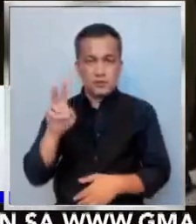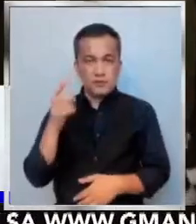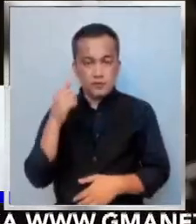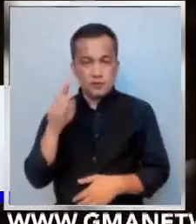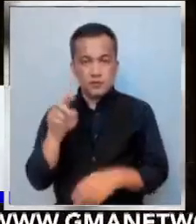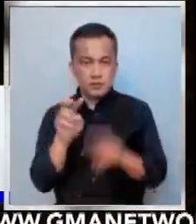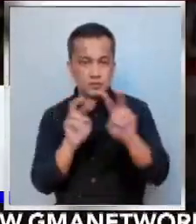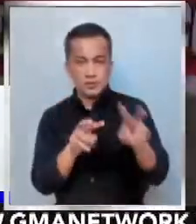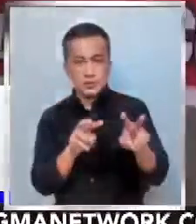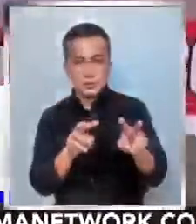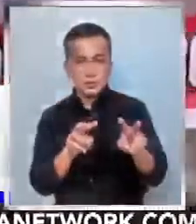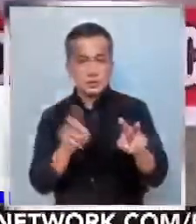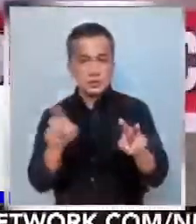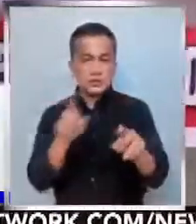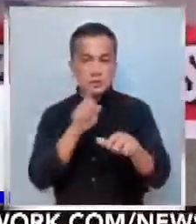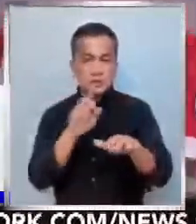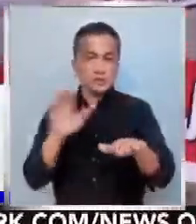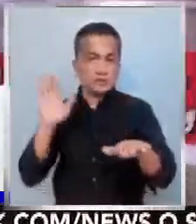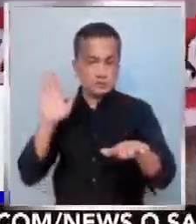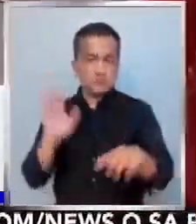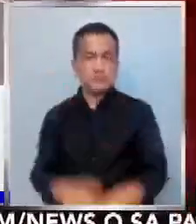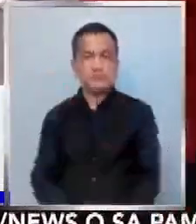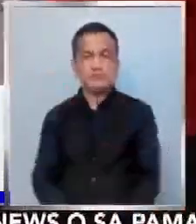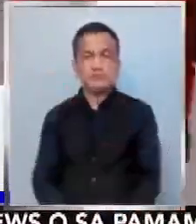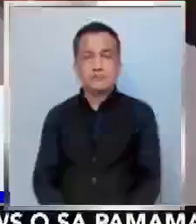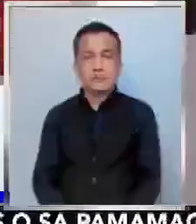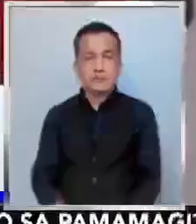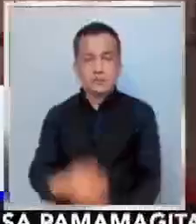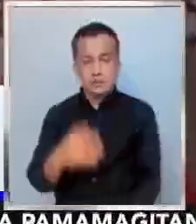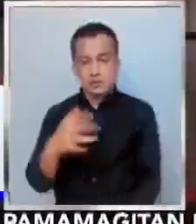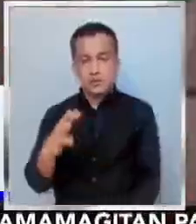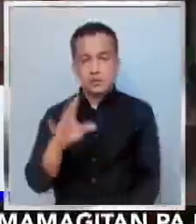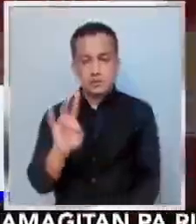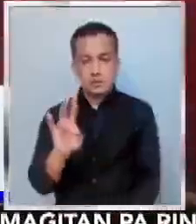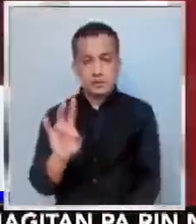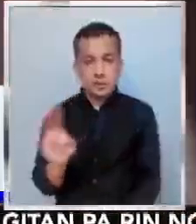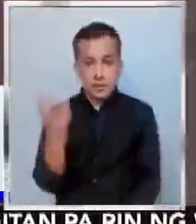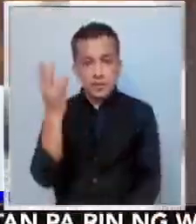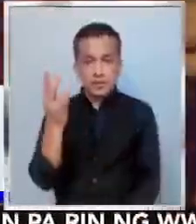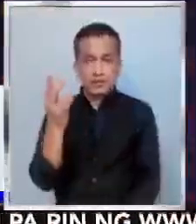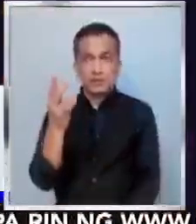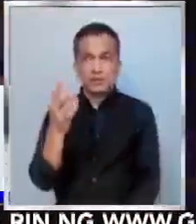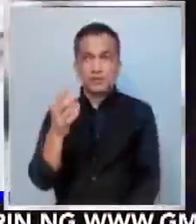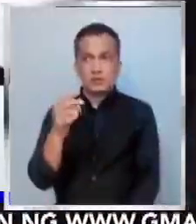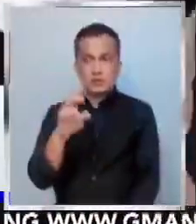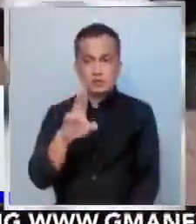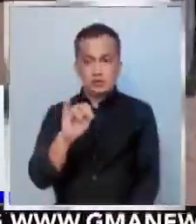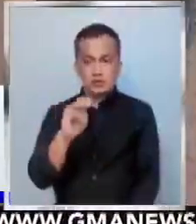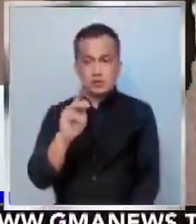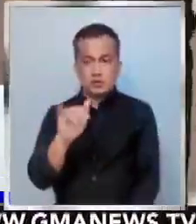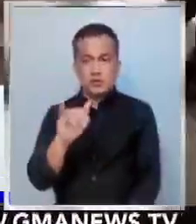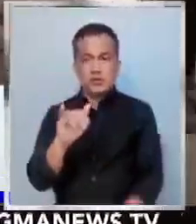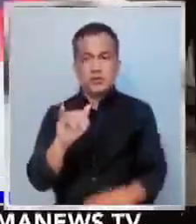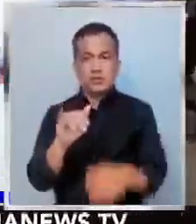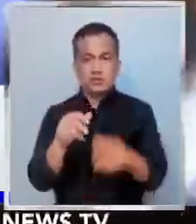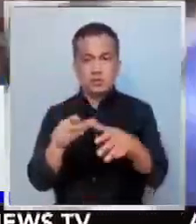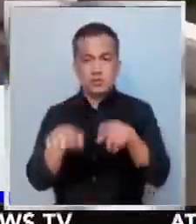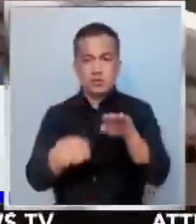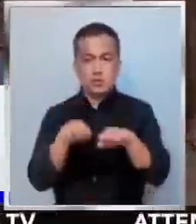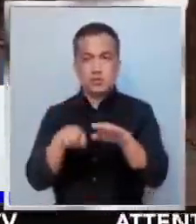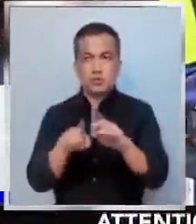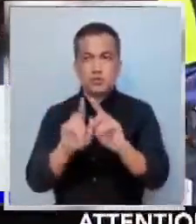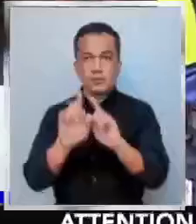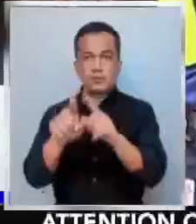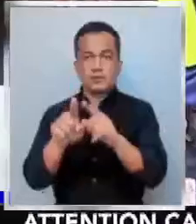kanyang inaugurasyon. Bandang alas 7 ng umaga, nag-unity walk ang ilan sa kanila palapit ng National